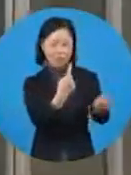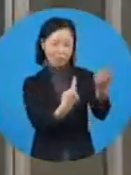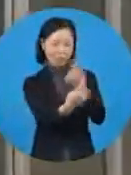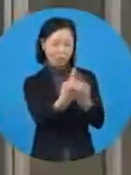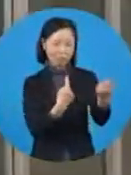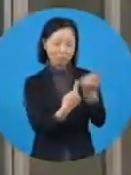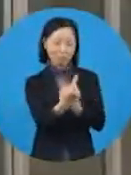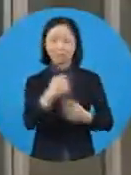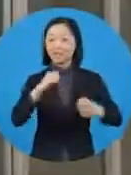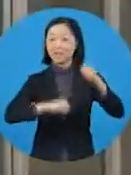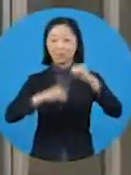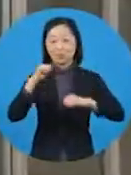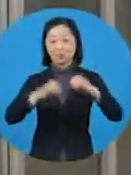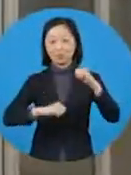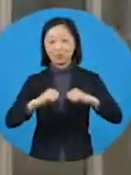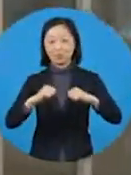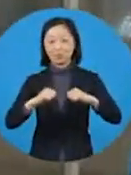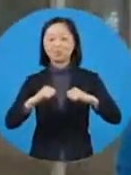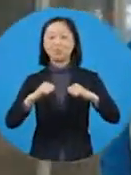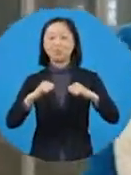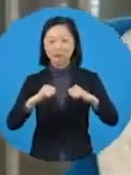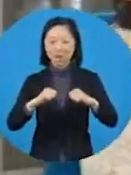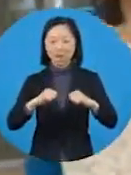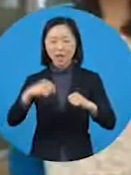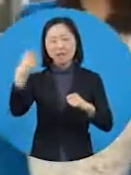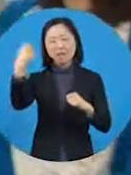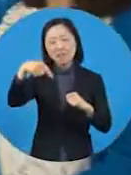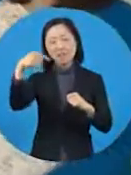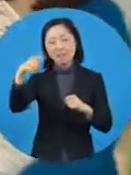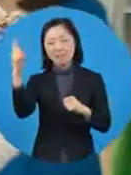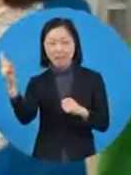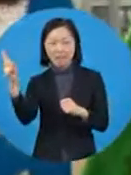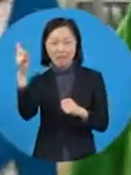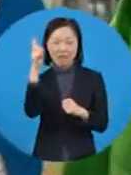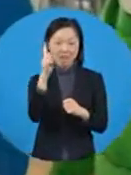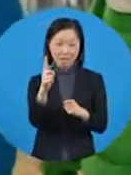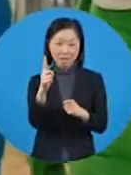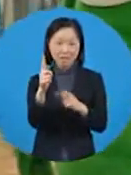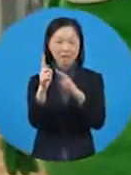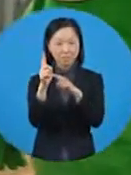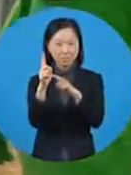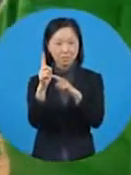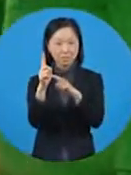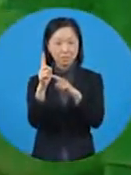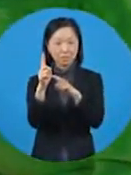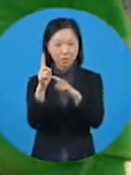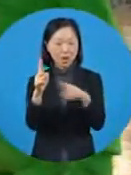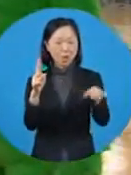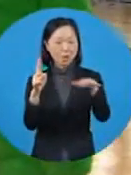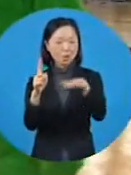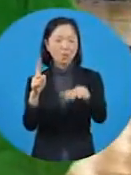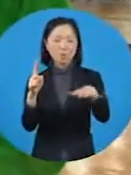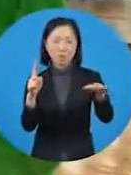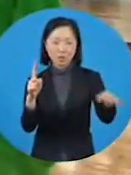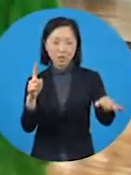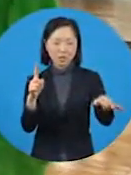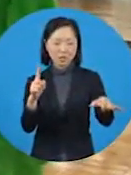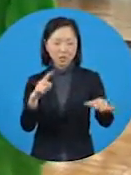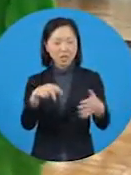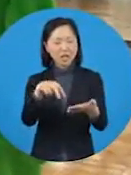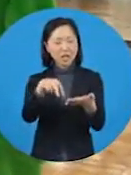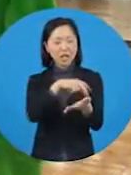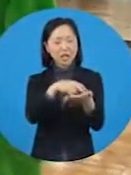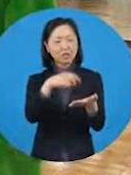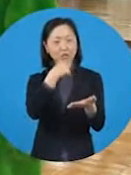ような時間を設けて、もともとこの間でダンスを教えてくださっていた先生がいらっしゃるんですけれども、その方がその時間帯